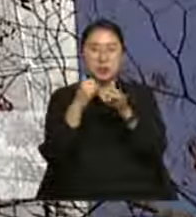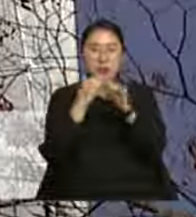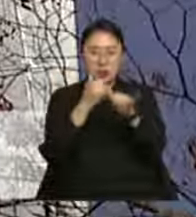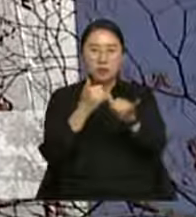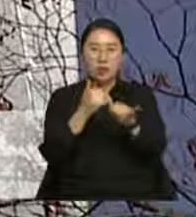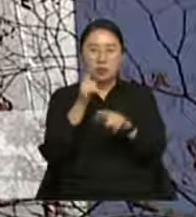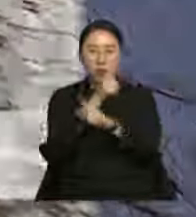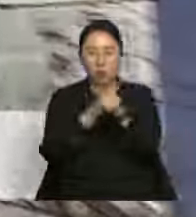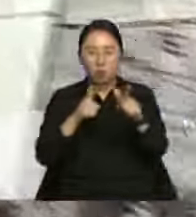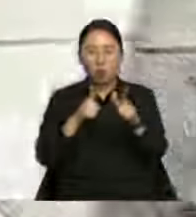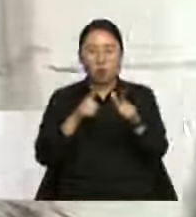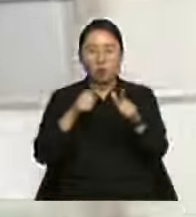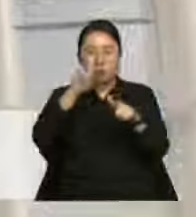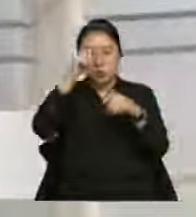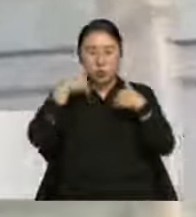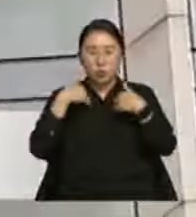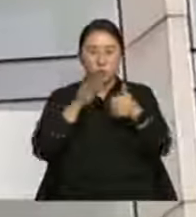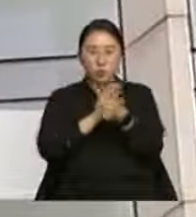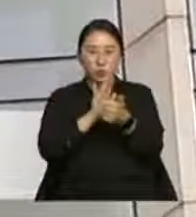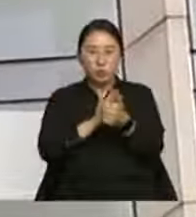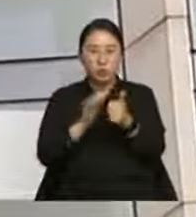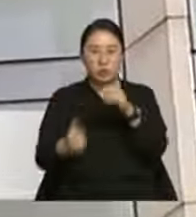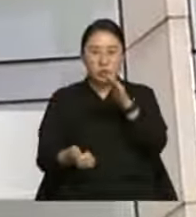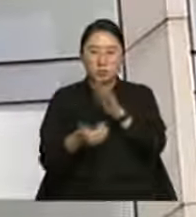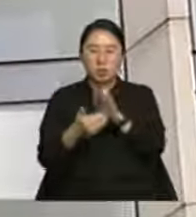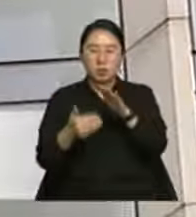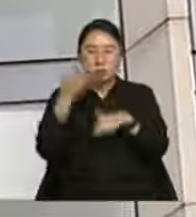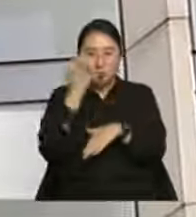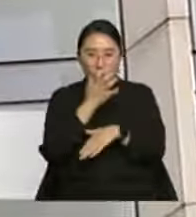부문의 비영리 정부기구 분야와 최우수 기업